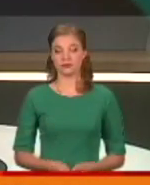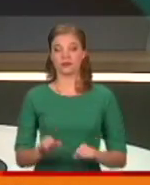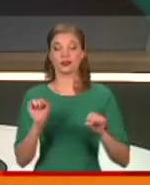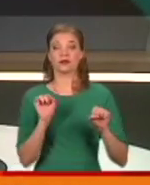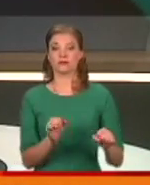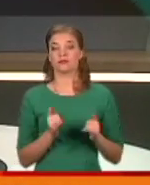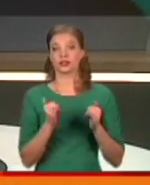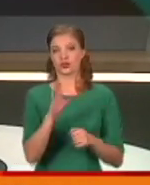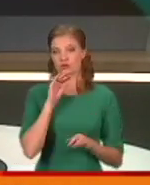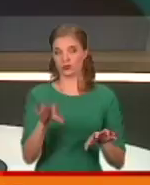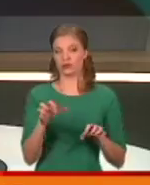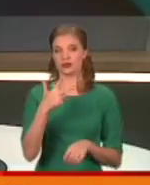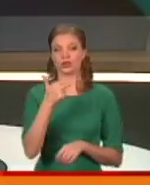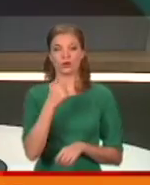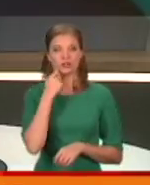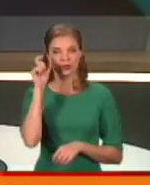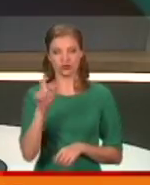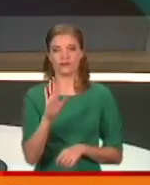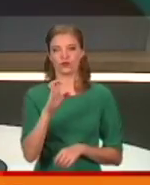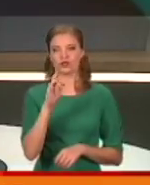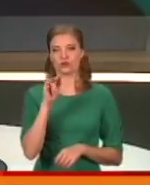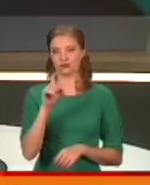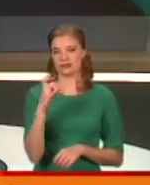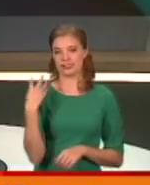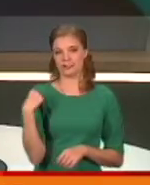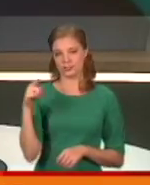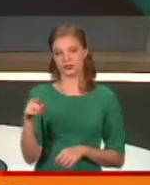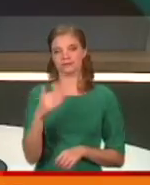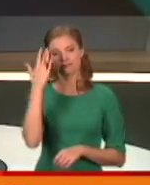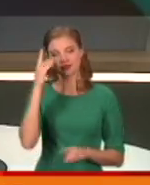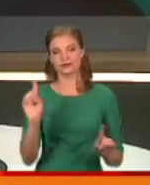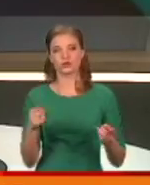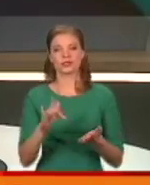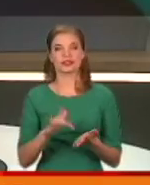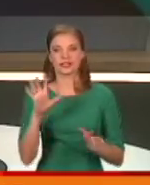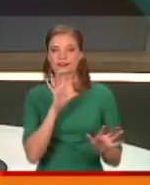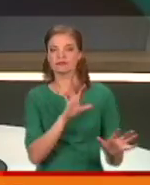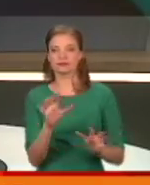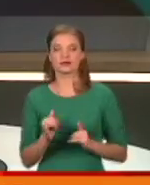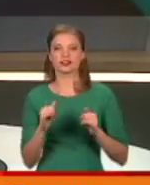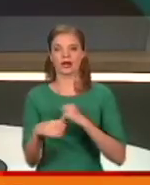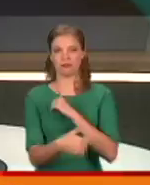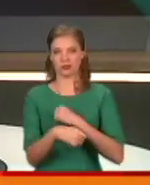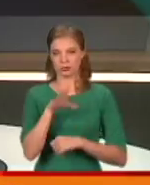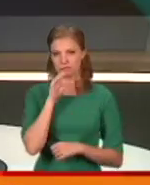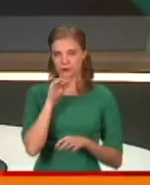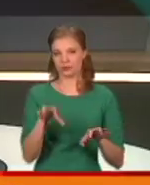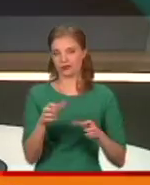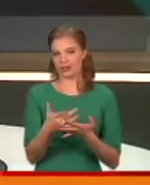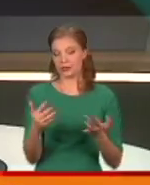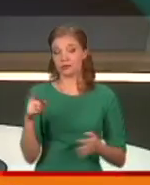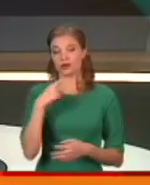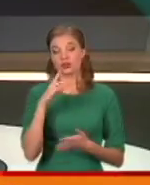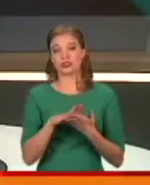прихисток чотирилапим. 31-річний Володимир Ступак зі Львівщини мріє створити центр піклування для безпритульних тварин. Чоловік